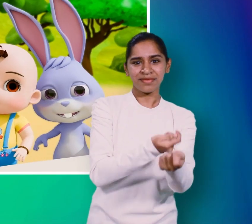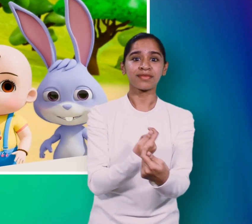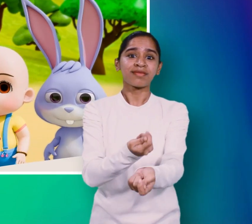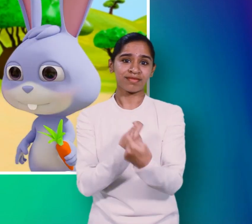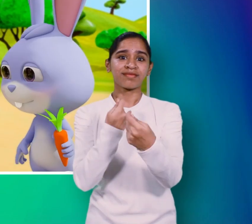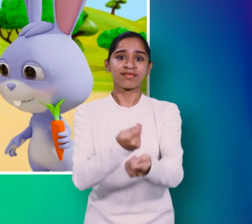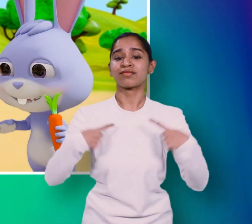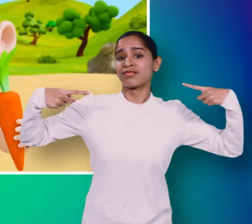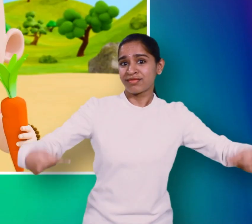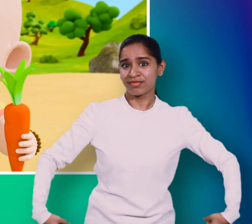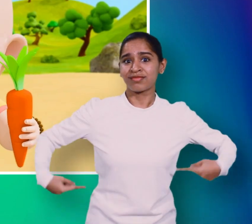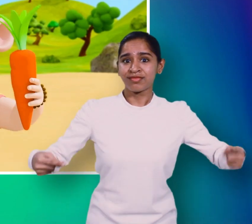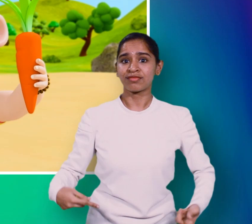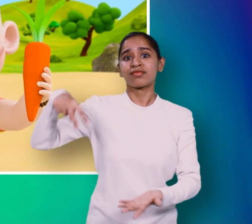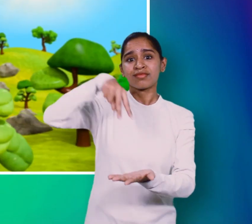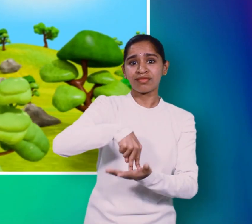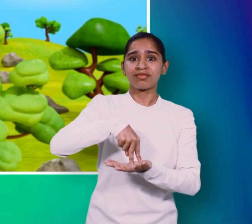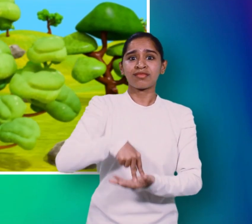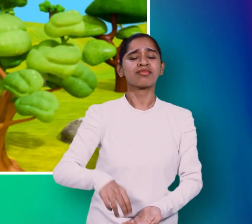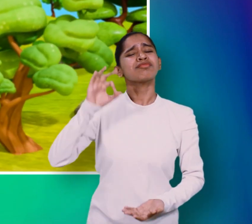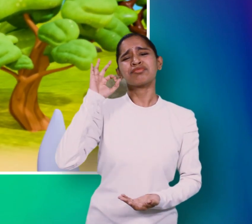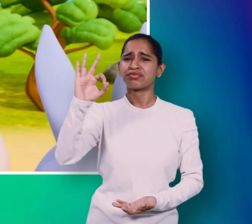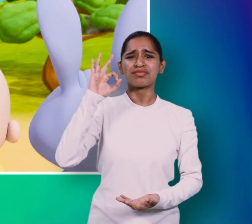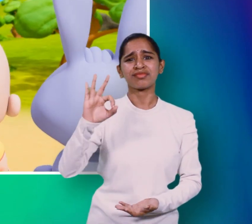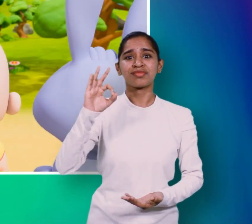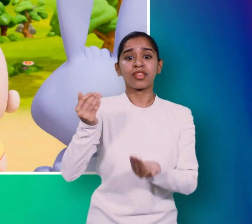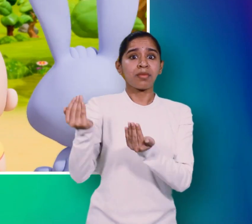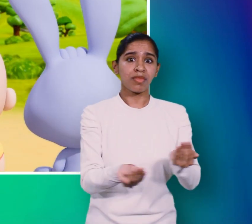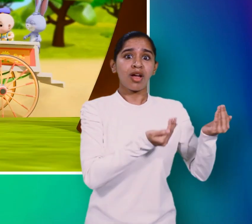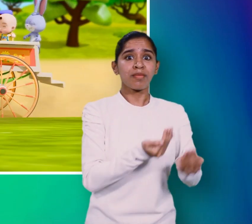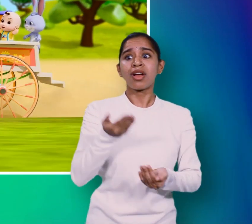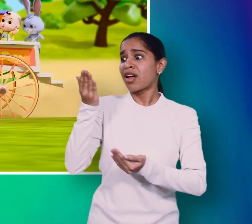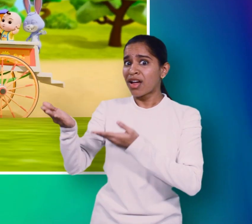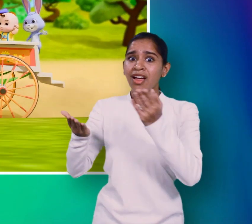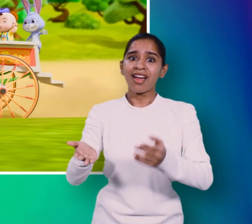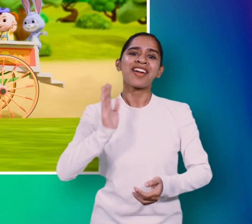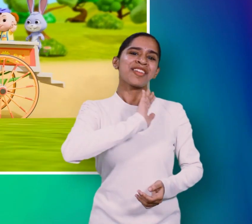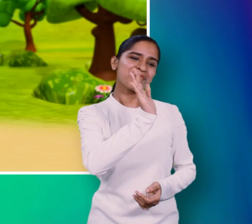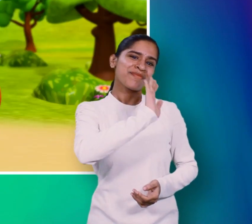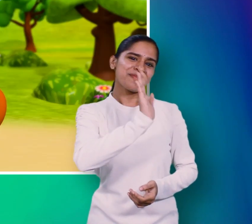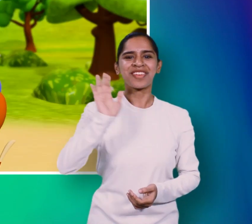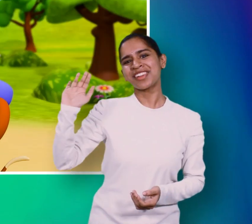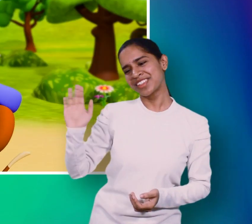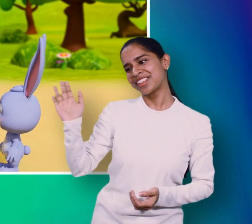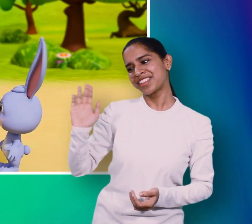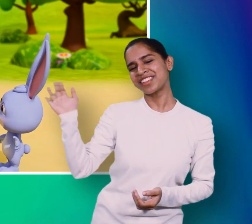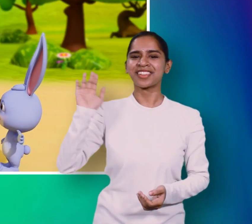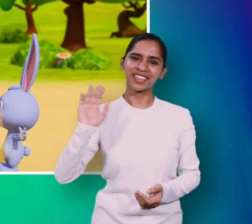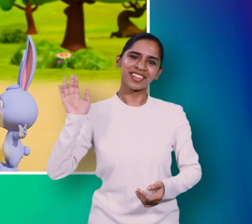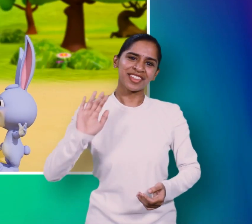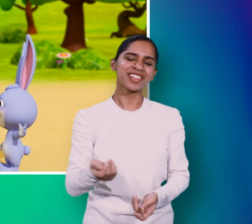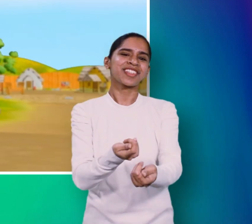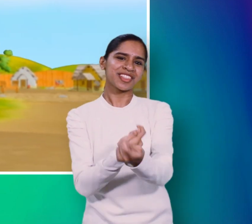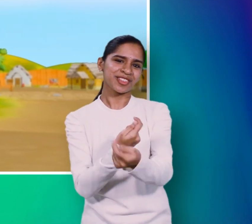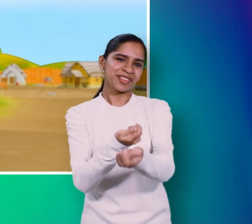घोड़ा गाड़ी की सवारी होती कितनी ज्यादा प्यारी, जिसमें बैठे अपना मुन्ना बोले रम पम पम।